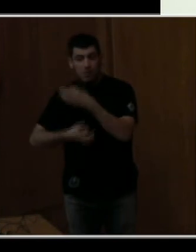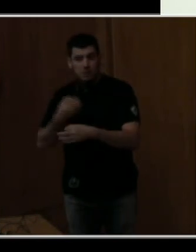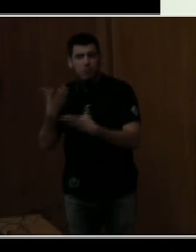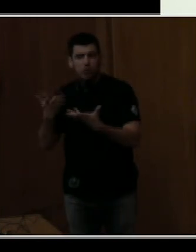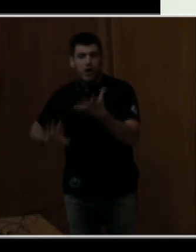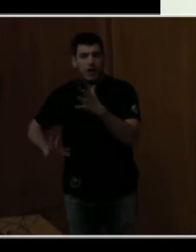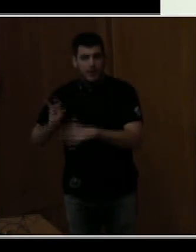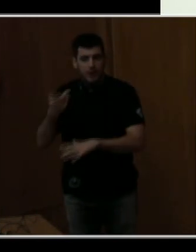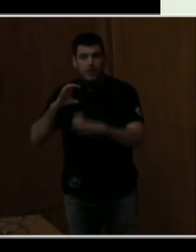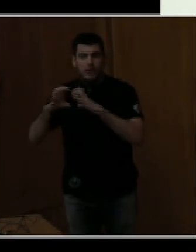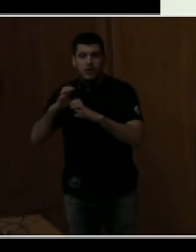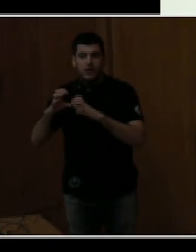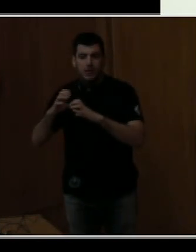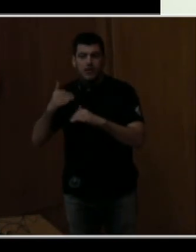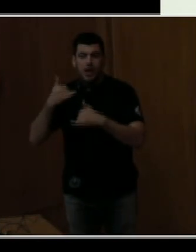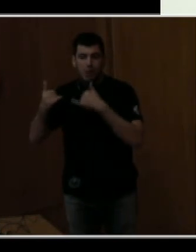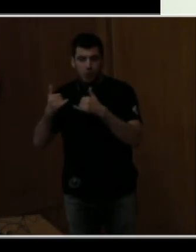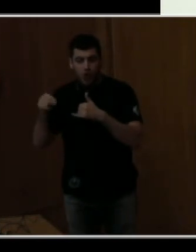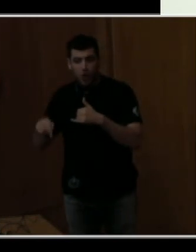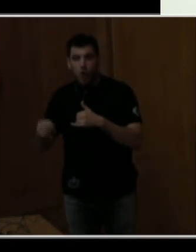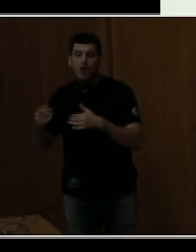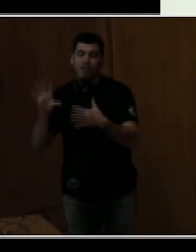τηλεπικοινωνιακών δικτύων. Σας ευχαριστώ.